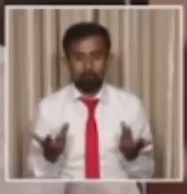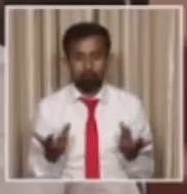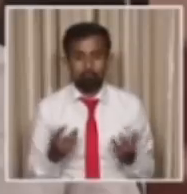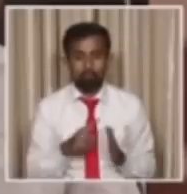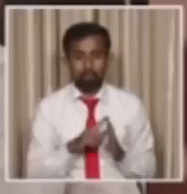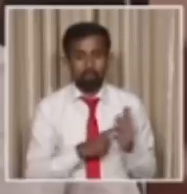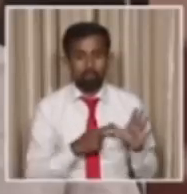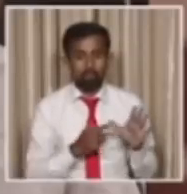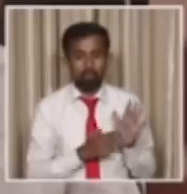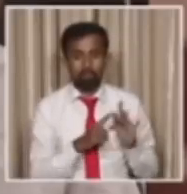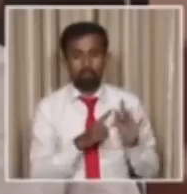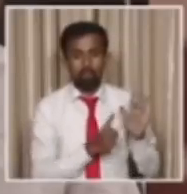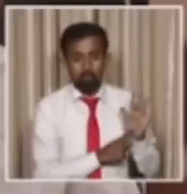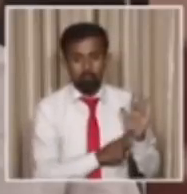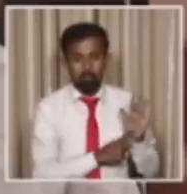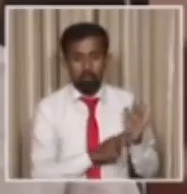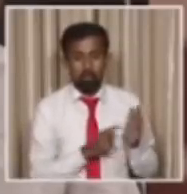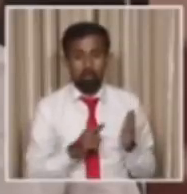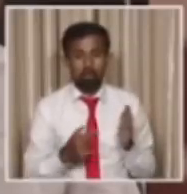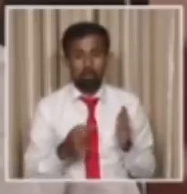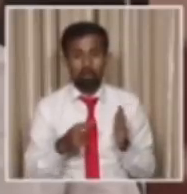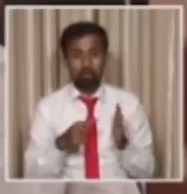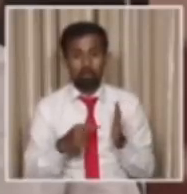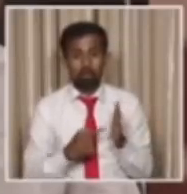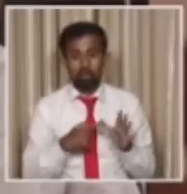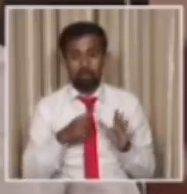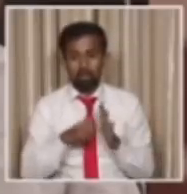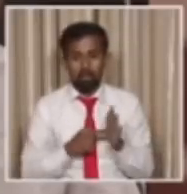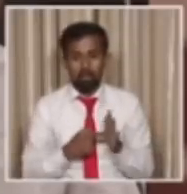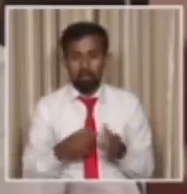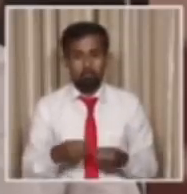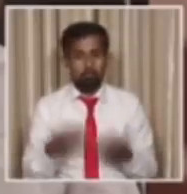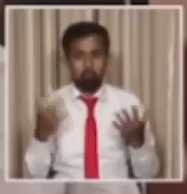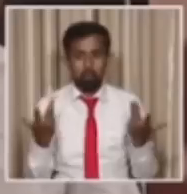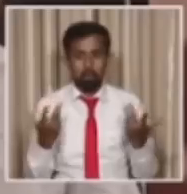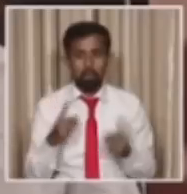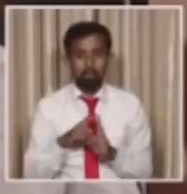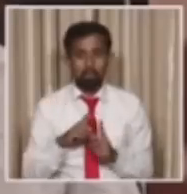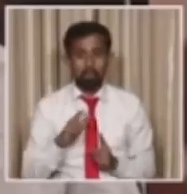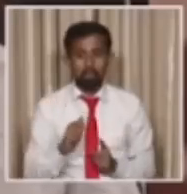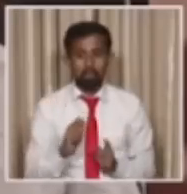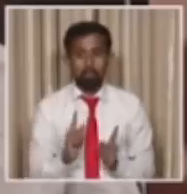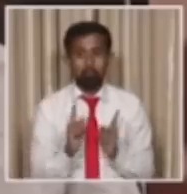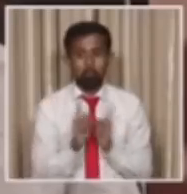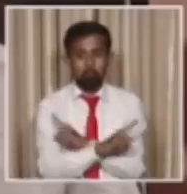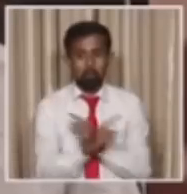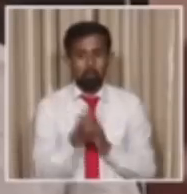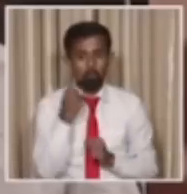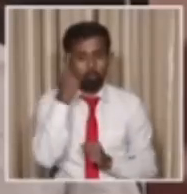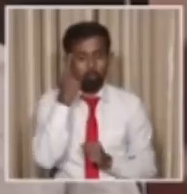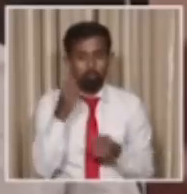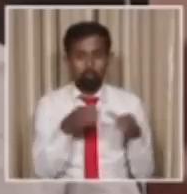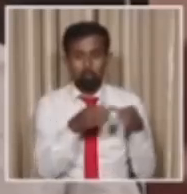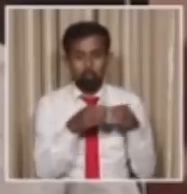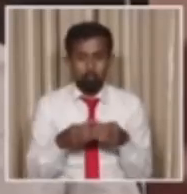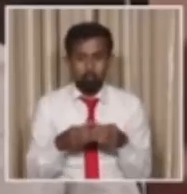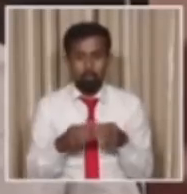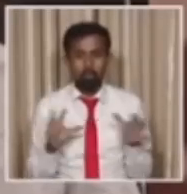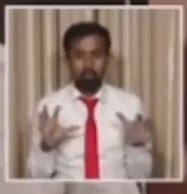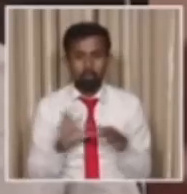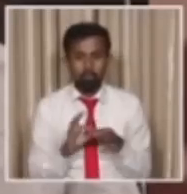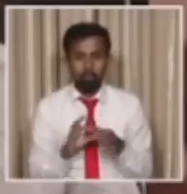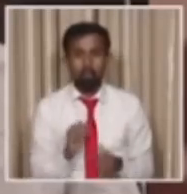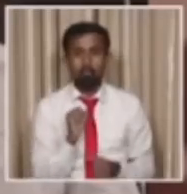ජමිල් ගැන ජමිල් අනාය ටාජ් හෝටලේ බෝම්බේ පිපුරුනේ නැති නිසා පසුව දෙහිවලට ගිහින් එහි බුද්ධිංශ සමග පැවැත් වූ සම්බන්ධය